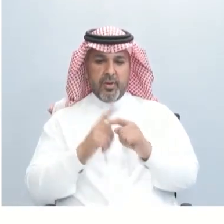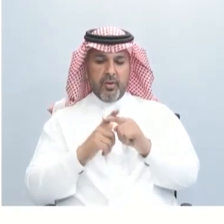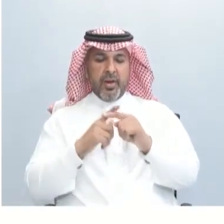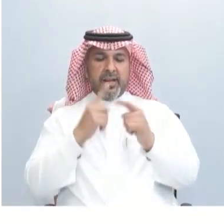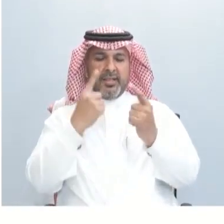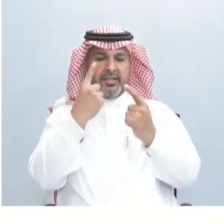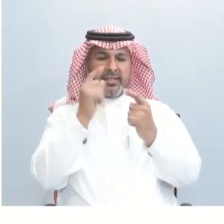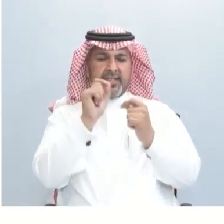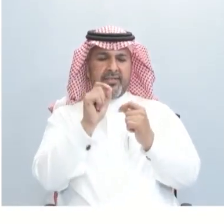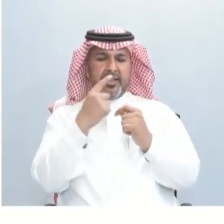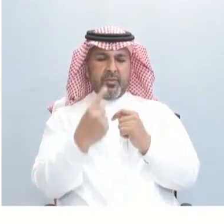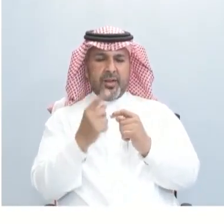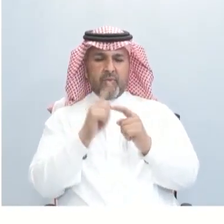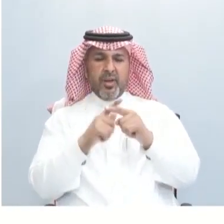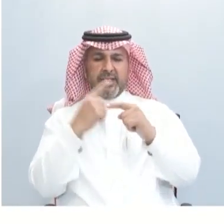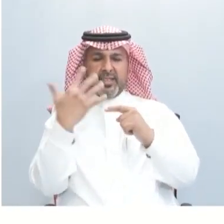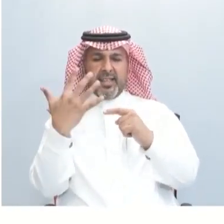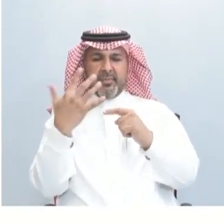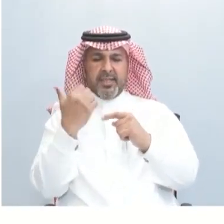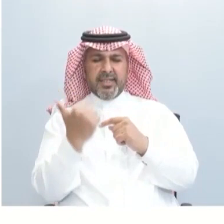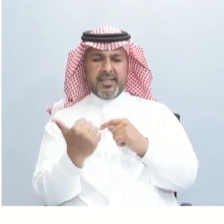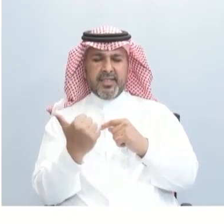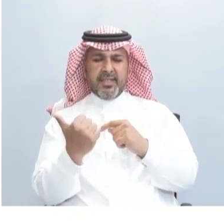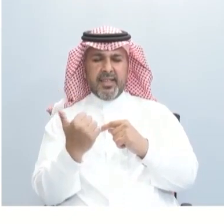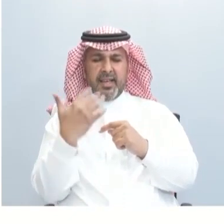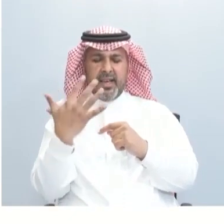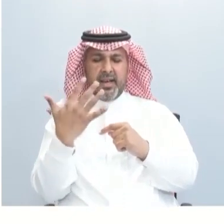واح بعدين ز خ راح يعطينا س